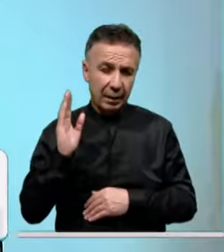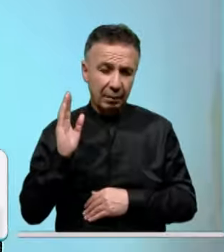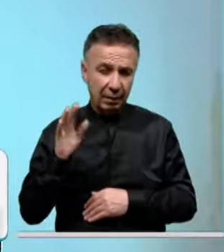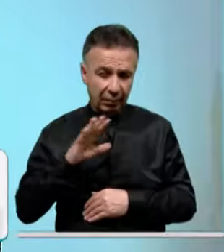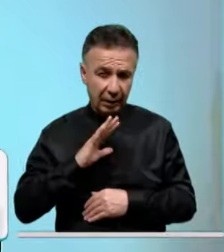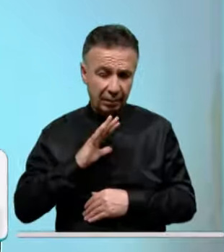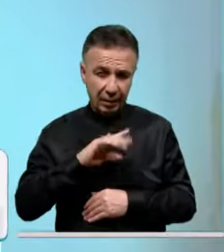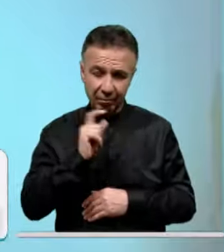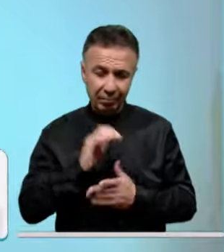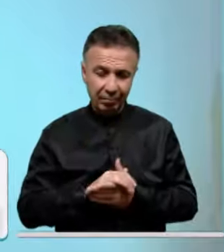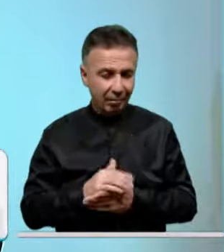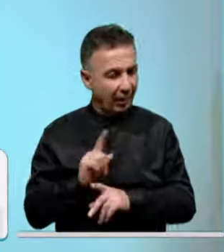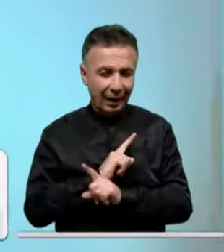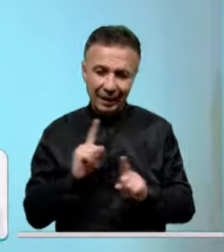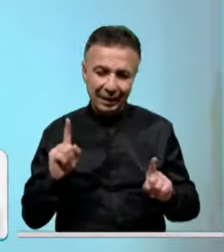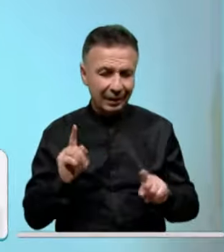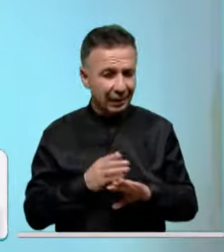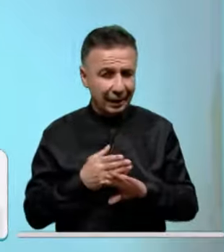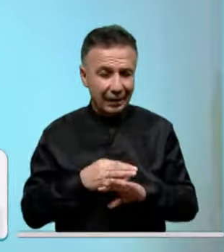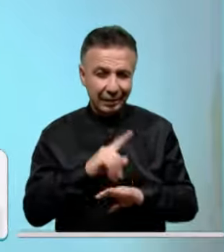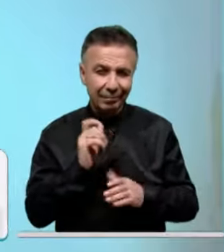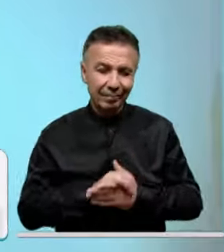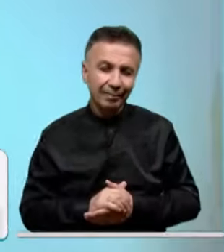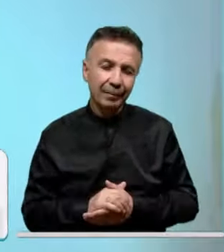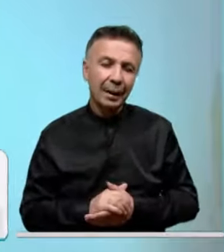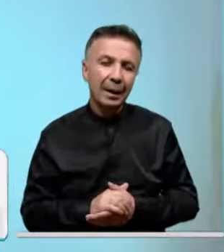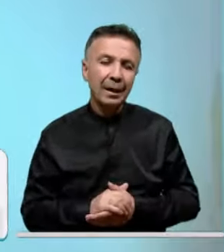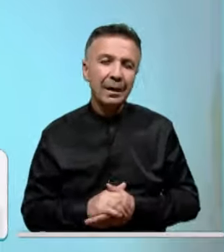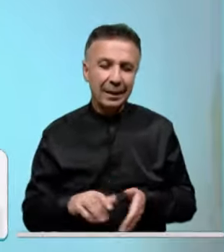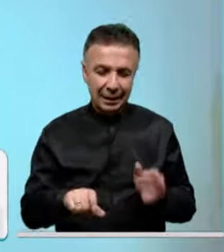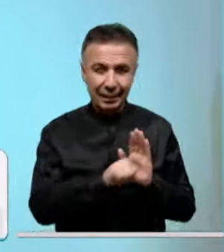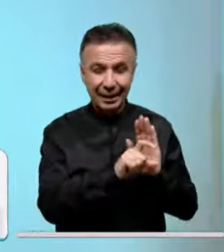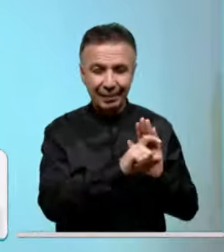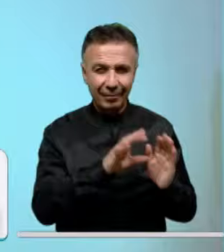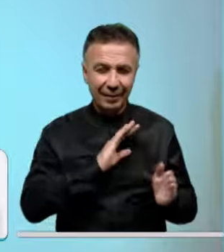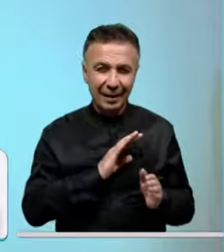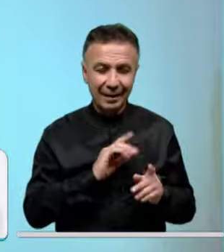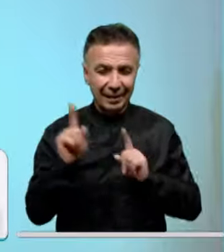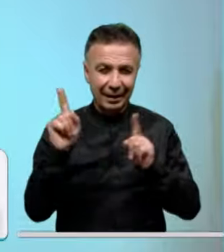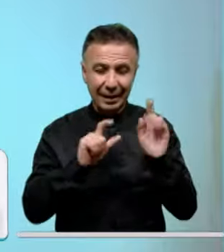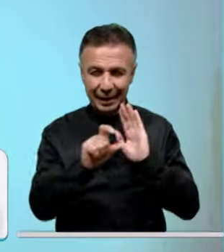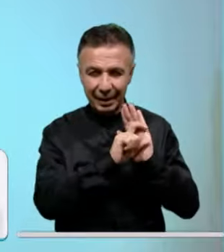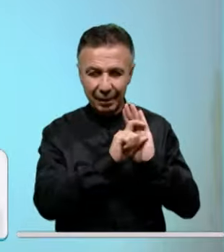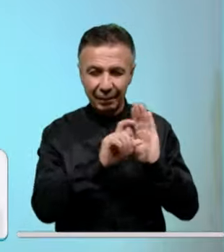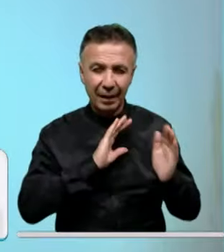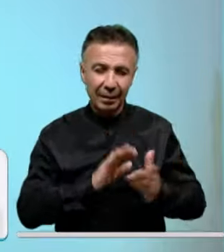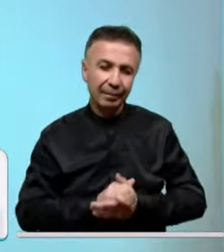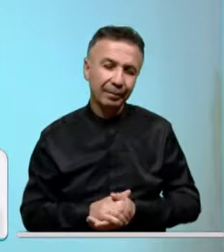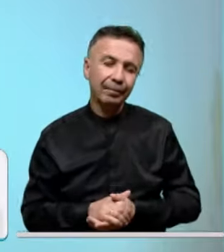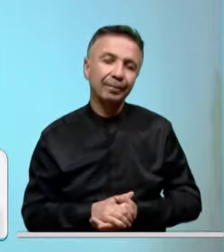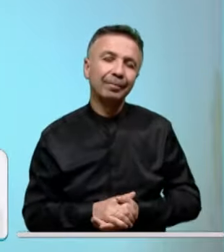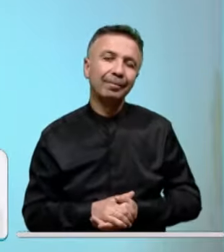Mümkün değil. Niye mümkün değil? Dijital kimlik uygulamasına geçildi. Dijital kimlik uygulaması dediğiniz